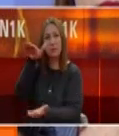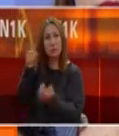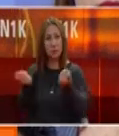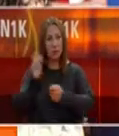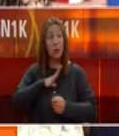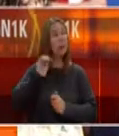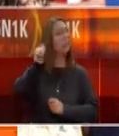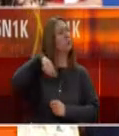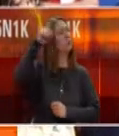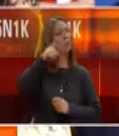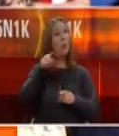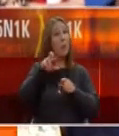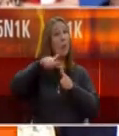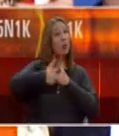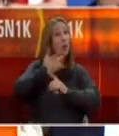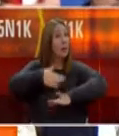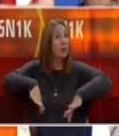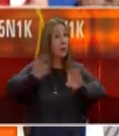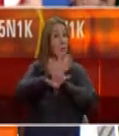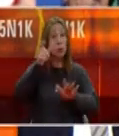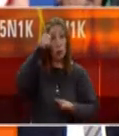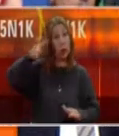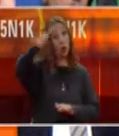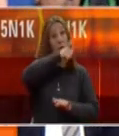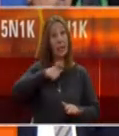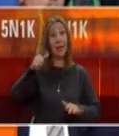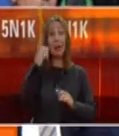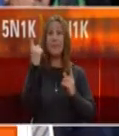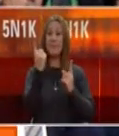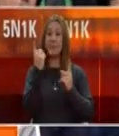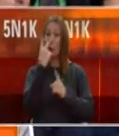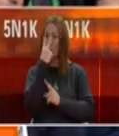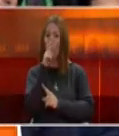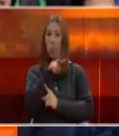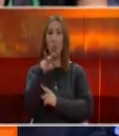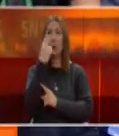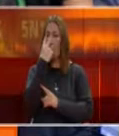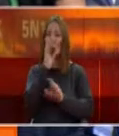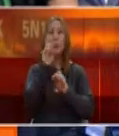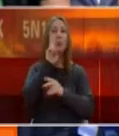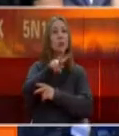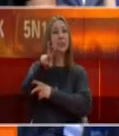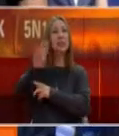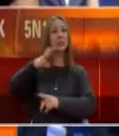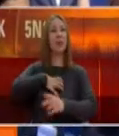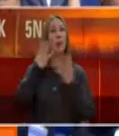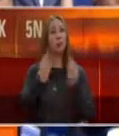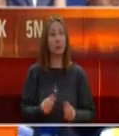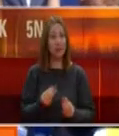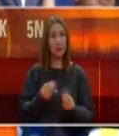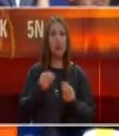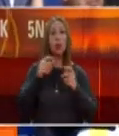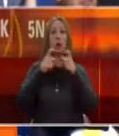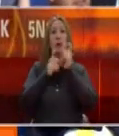Günün birinde, bu projenin nihai hedefi, günün birinde Türkiye'nin bir körlük müzesine sahip olabilmesi. İnsanların Mithat Enç'in,